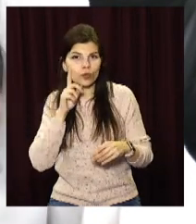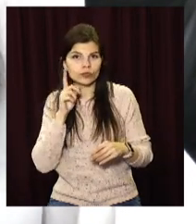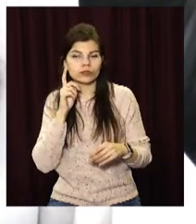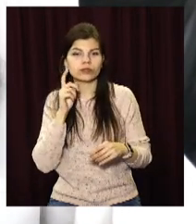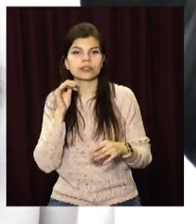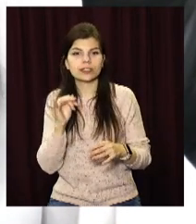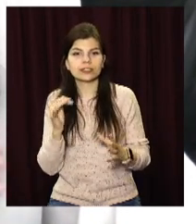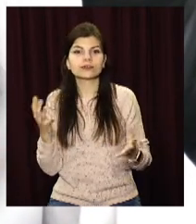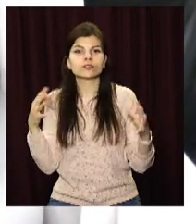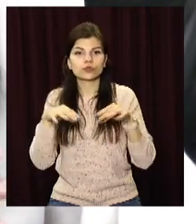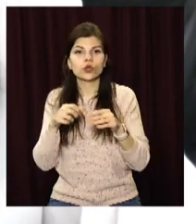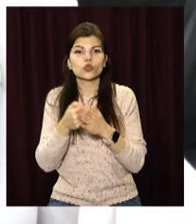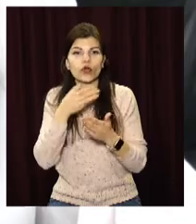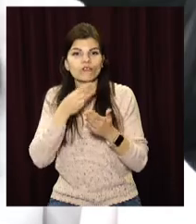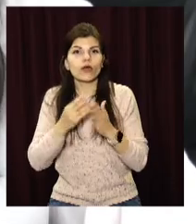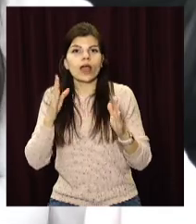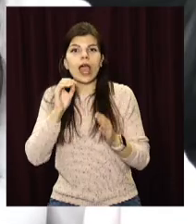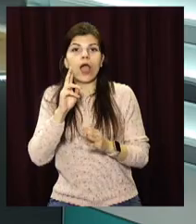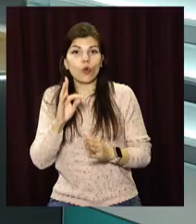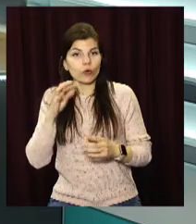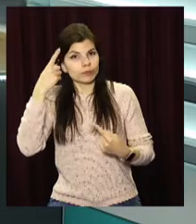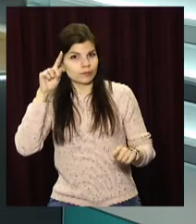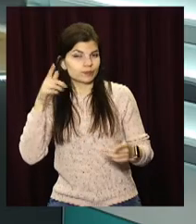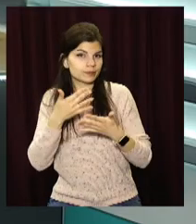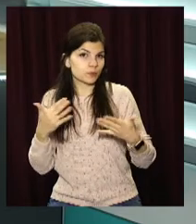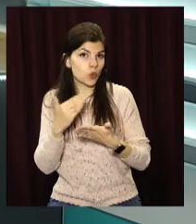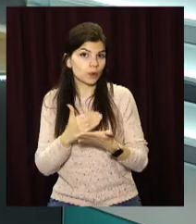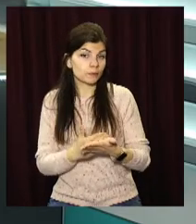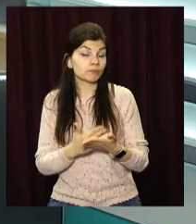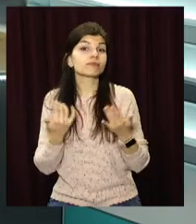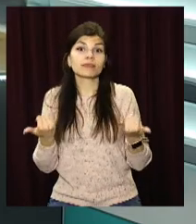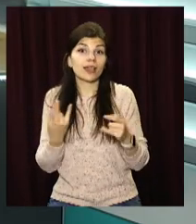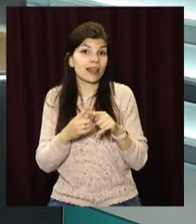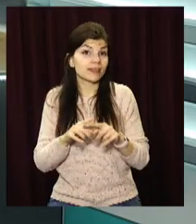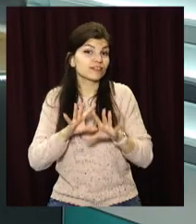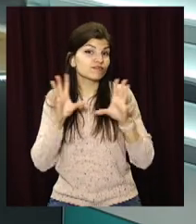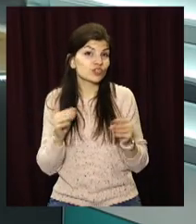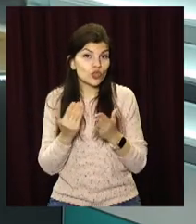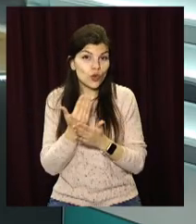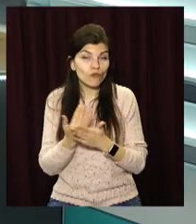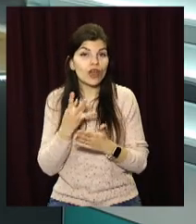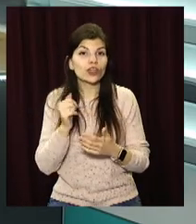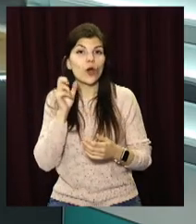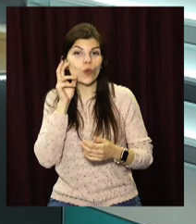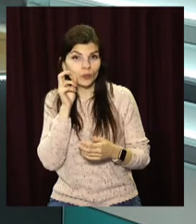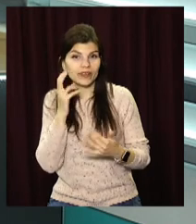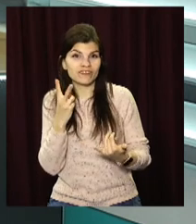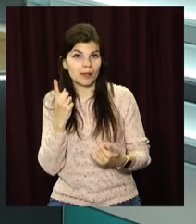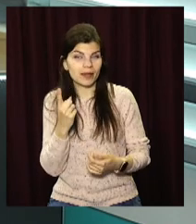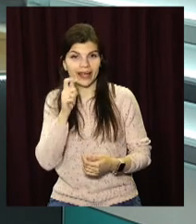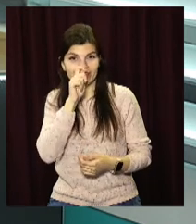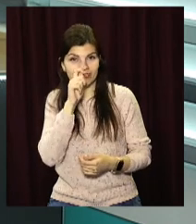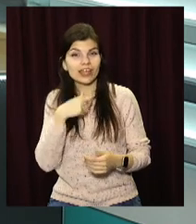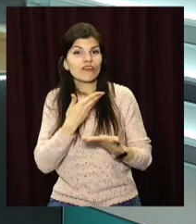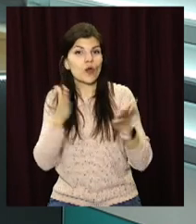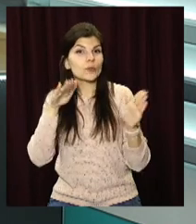та залучити їх до своїх екологічних проєктів. І наразі це всі новини станом на обід 21 квітня. Я з